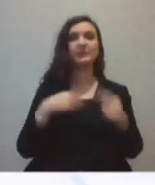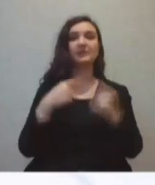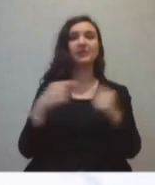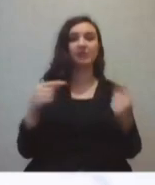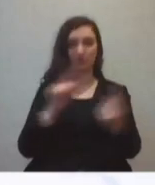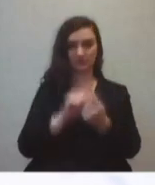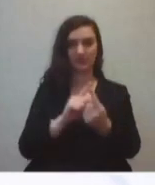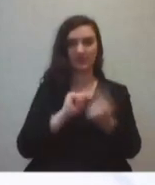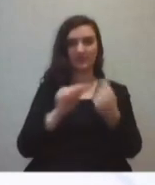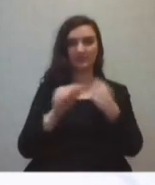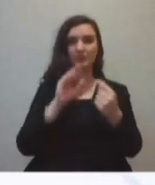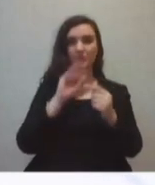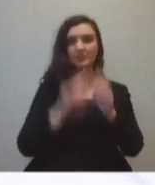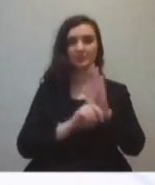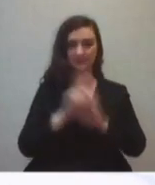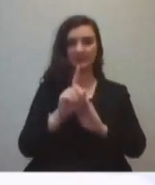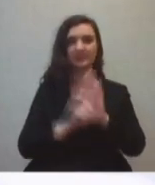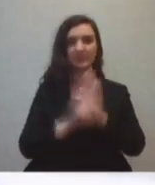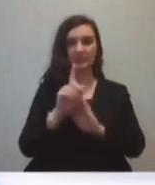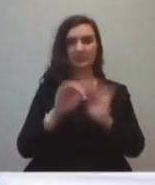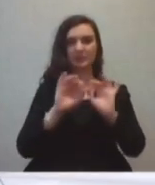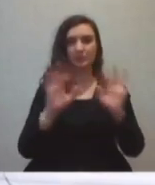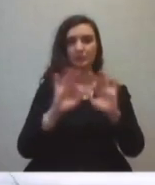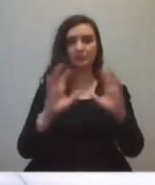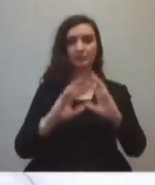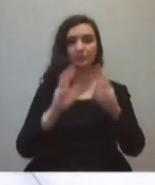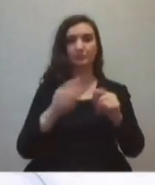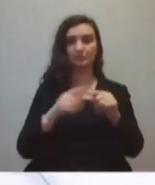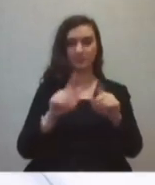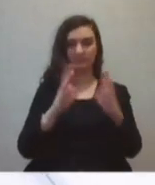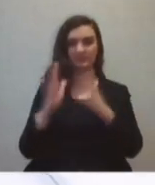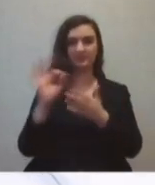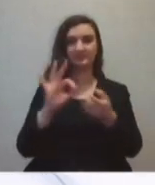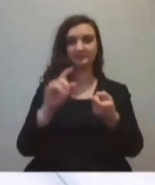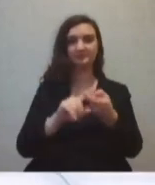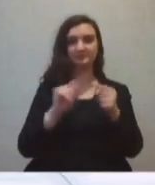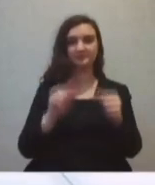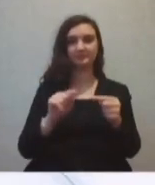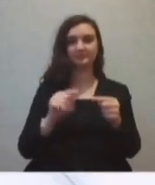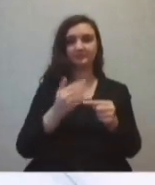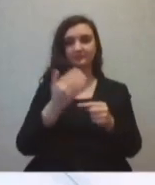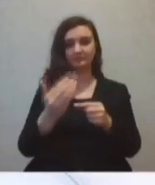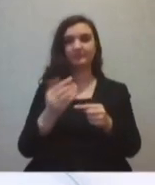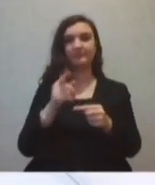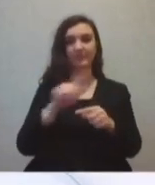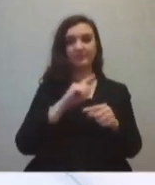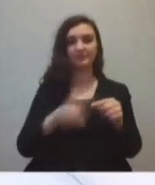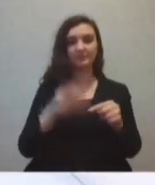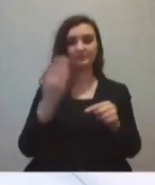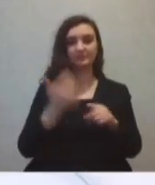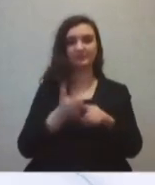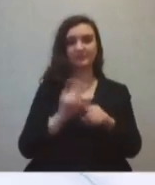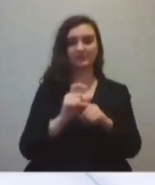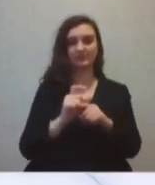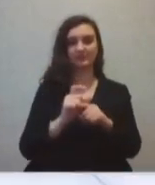ერთმანეთს, როდესაც პირველად დაიწყო საუბარი მსოფლიოში ამ მოვლენასთან დაკავშირებით. თქვენ მაშინ